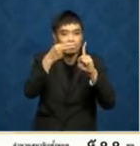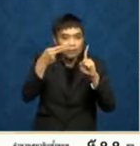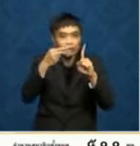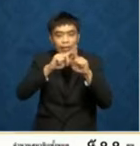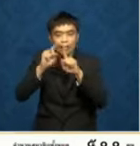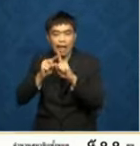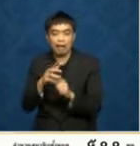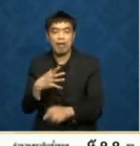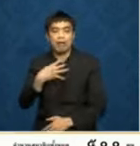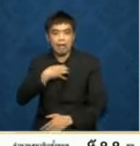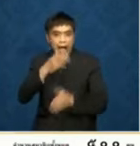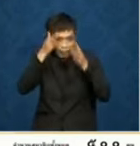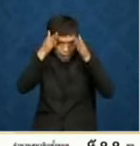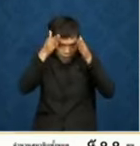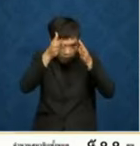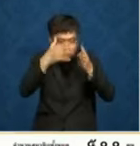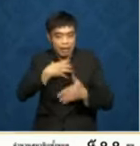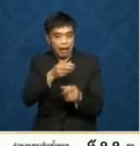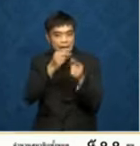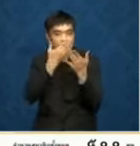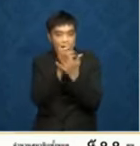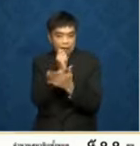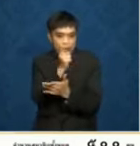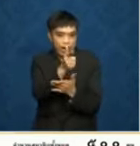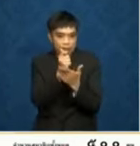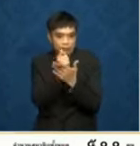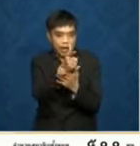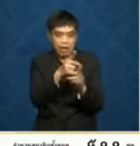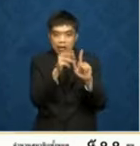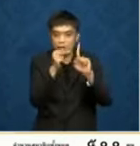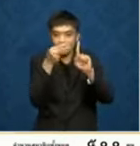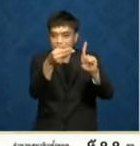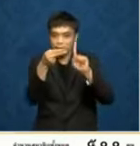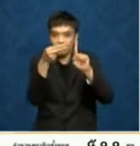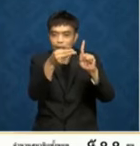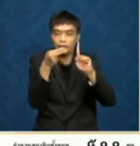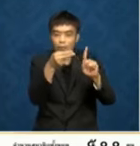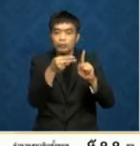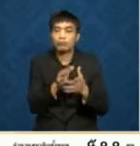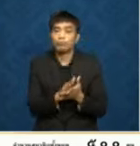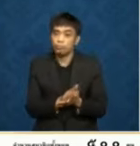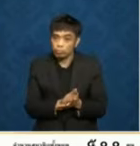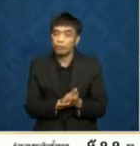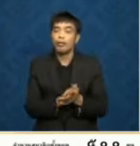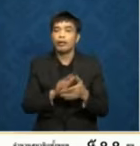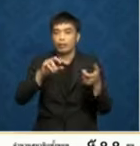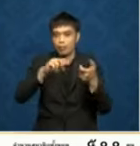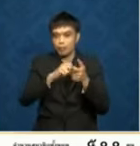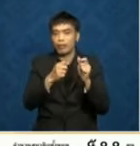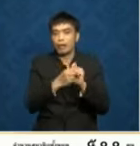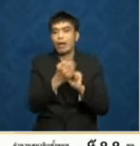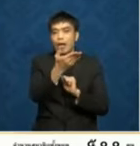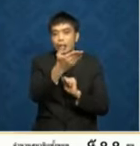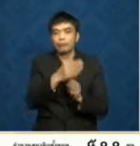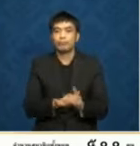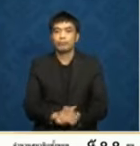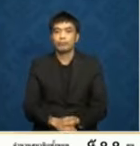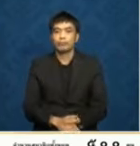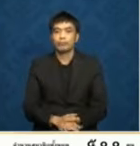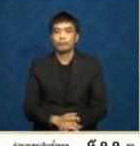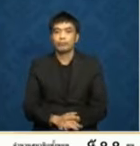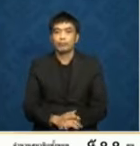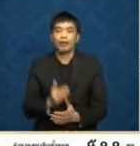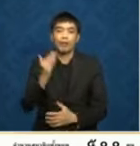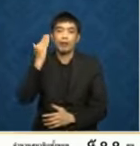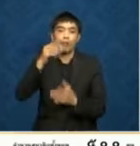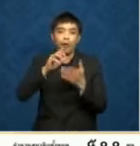เอาจากจะแจกให้ได้ แตไม่ตั้งยุธษาิในระยะยาวถ้แบบนี้ Digital Wallet มจะเปนพยุหมุนจๆั ที่ผ่านมาแล